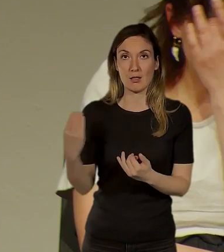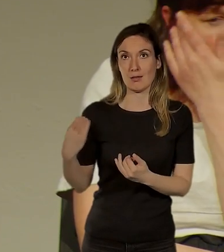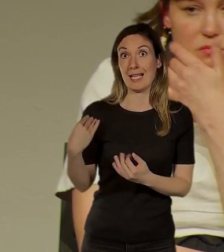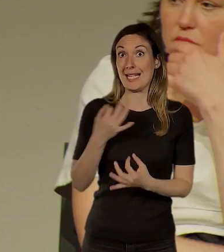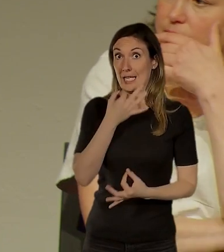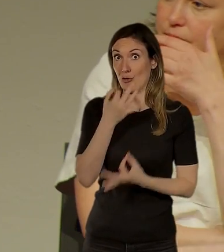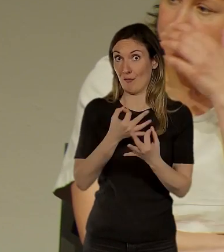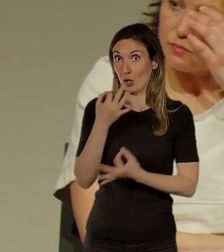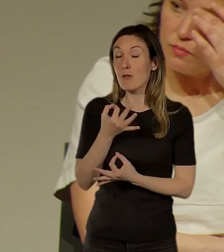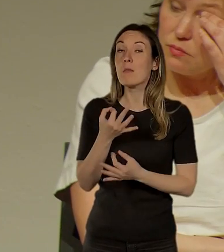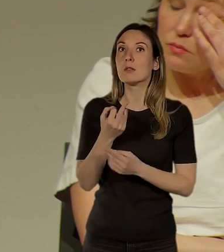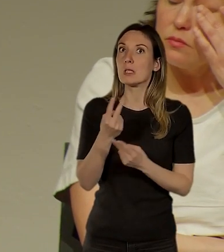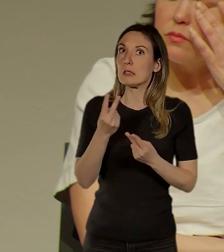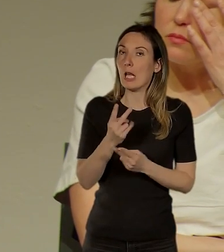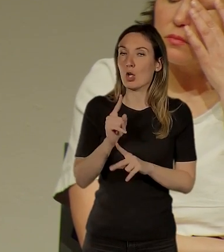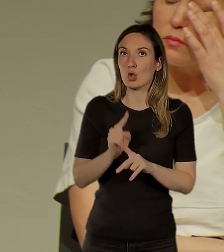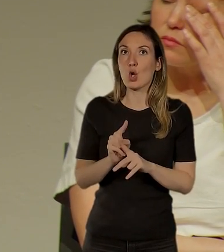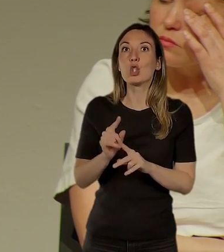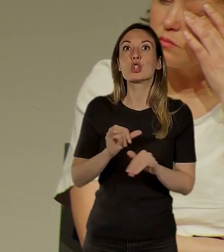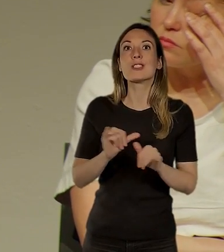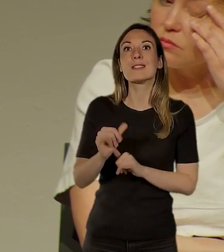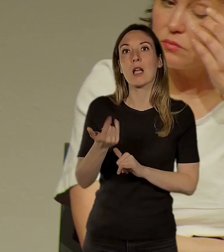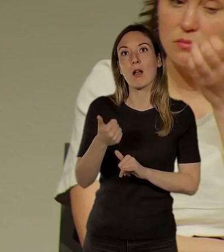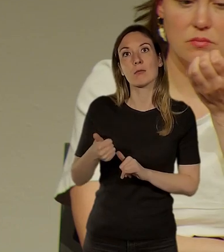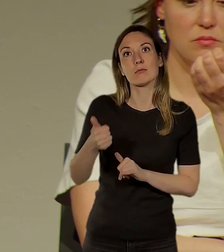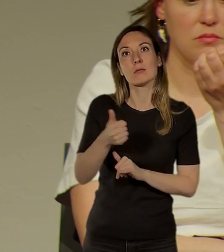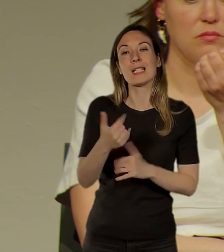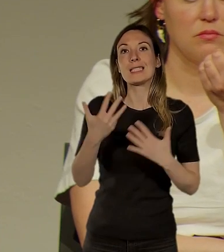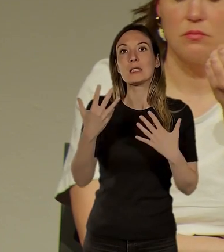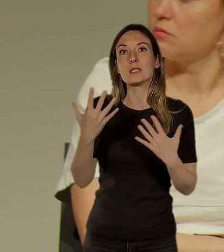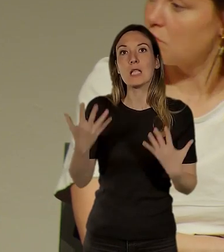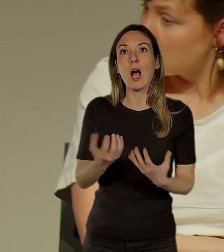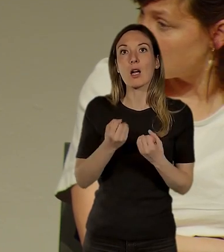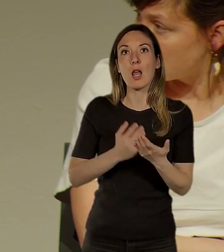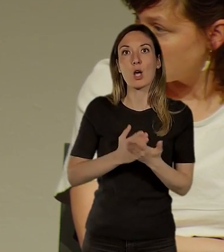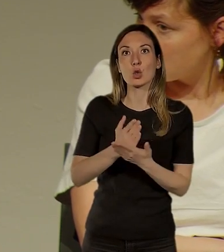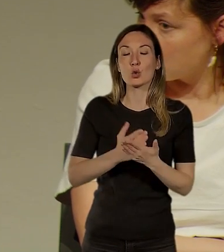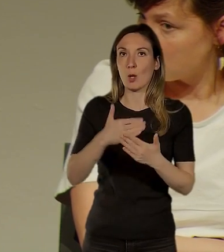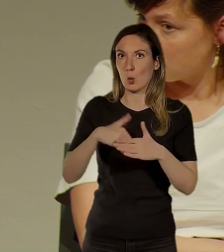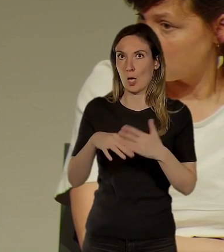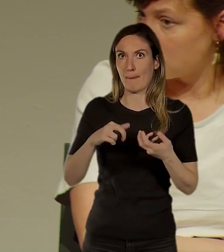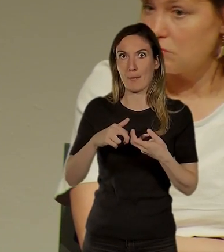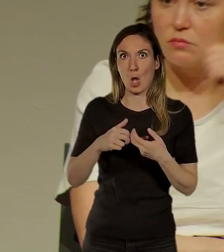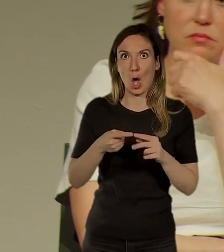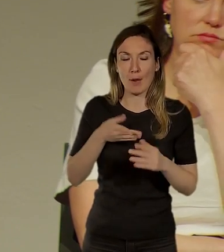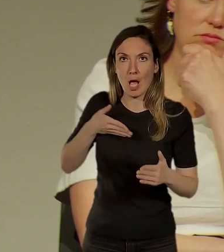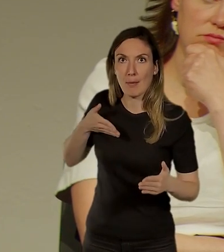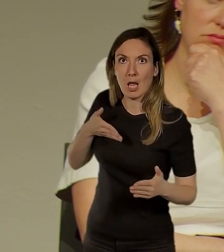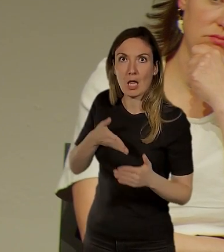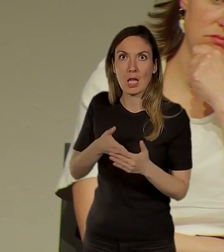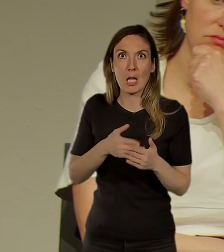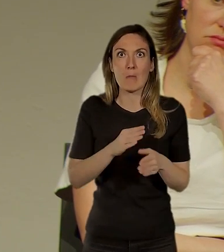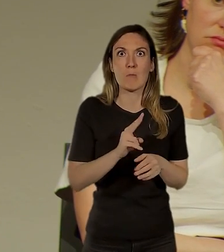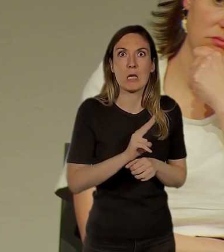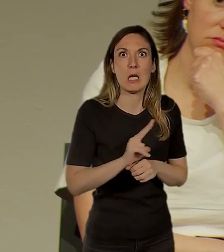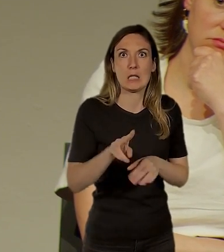nebo za 4 roky mě s tím ředitel záchranky nějak nekontaktoval, že by to byl problém, který je potřeba řešit.